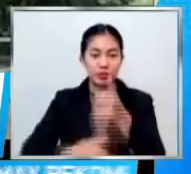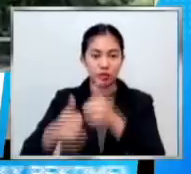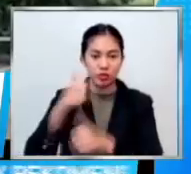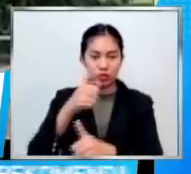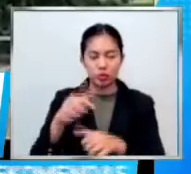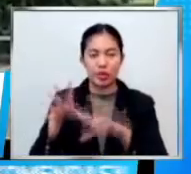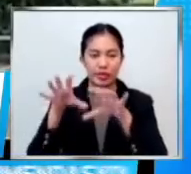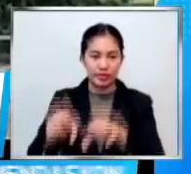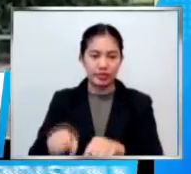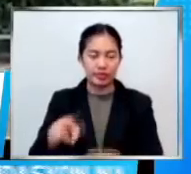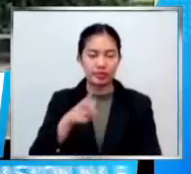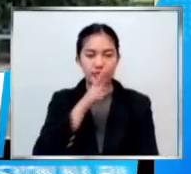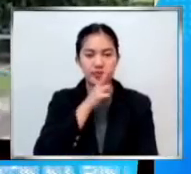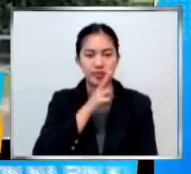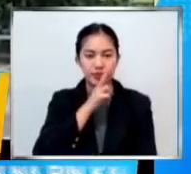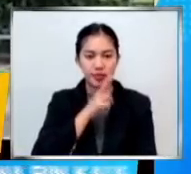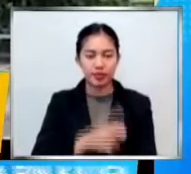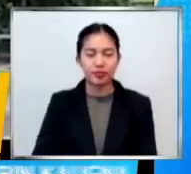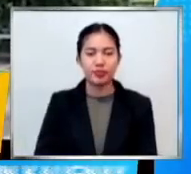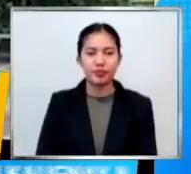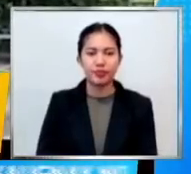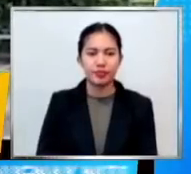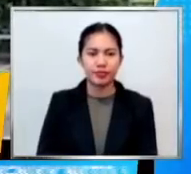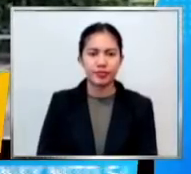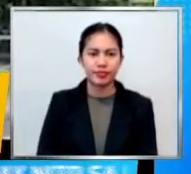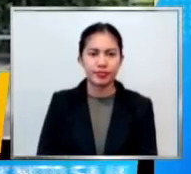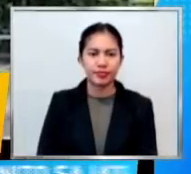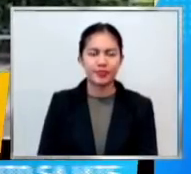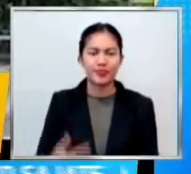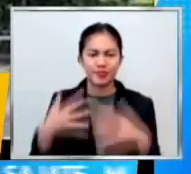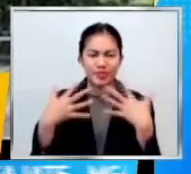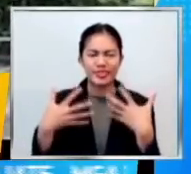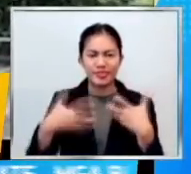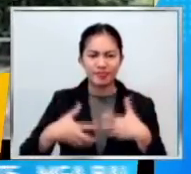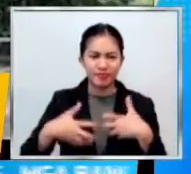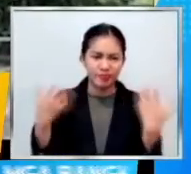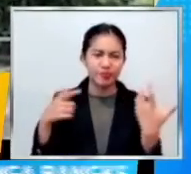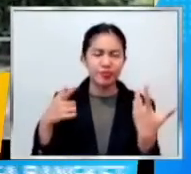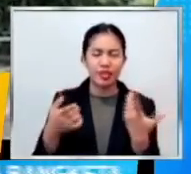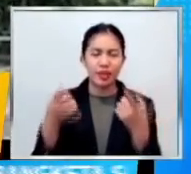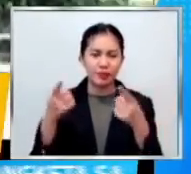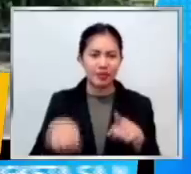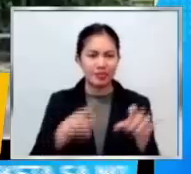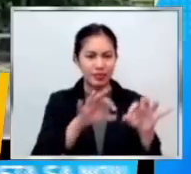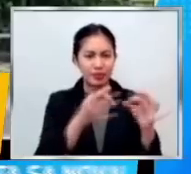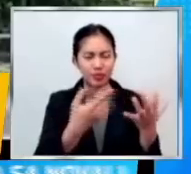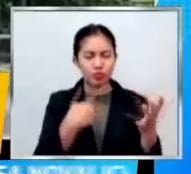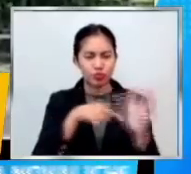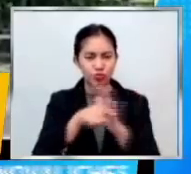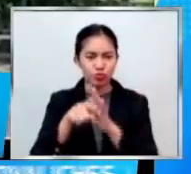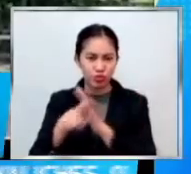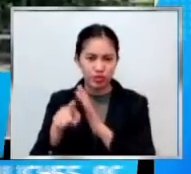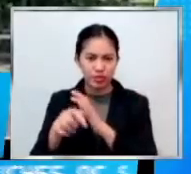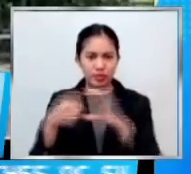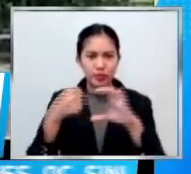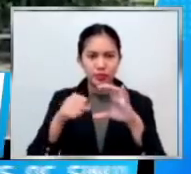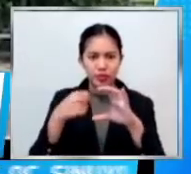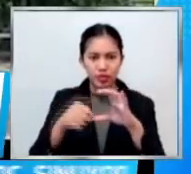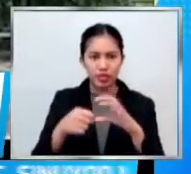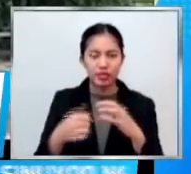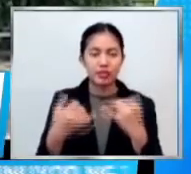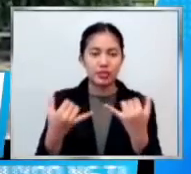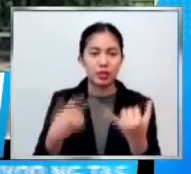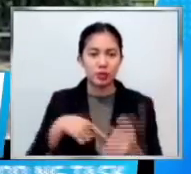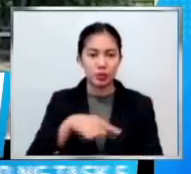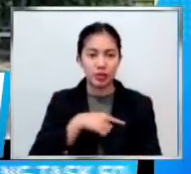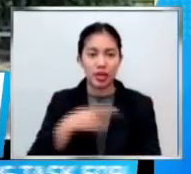sospek. Nakakalungkot at nakakagalit ang ginawang pamamaril sa isang pamilya sa Camarines Sur. Dahil dito, nagbigay na ako